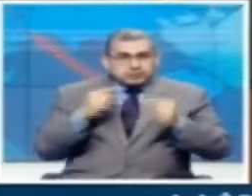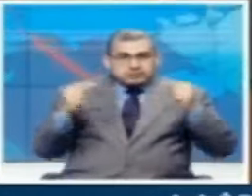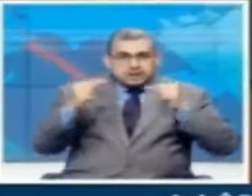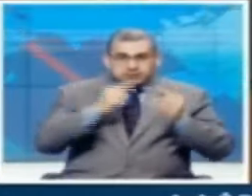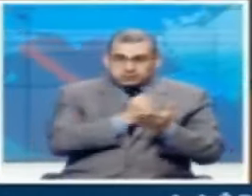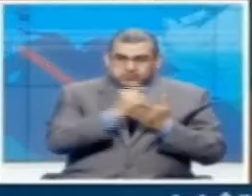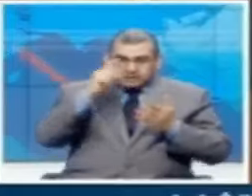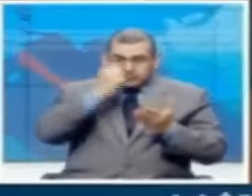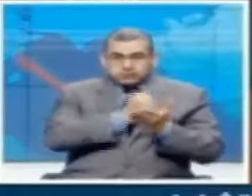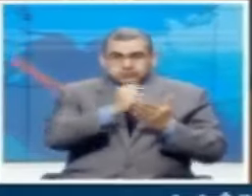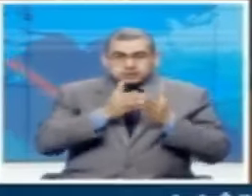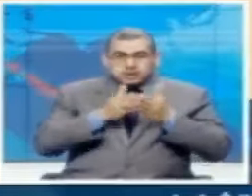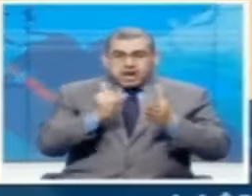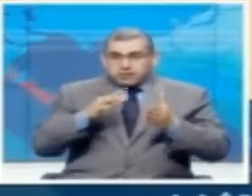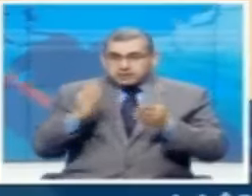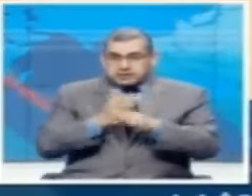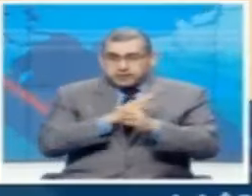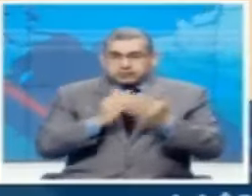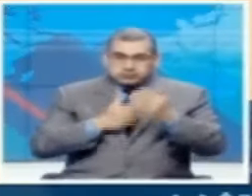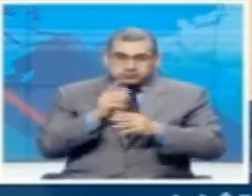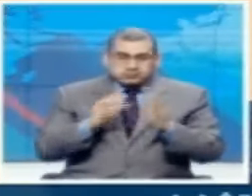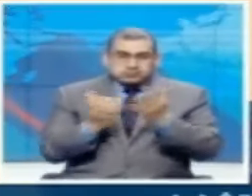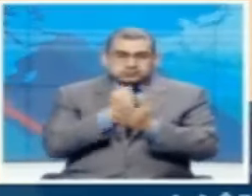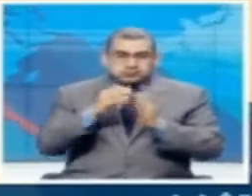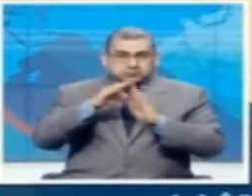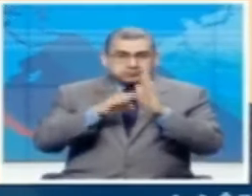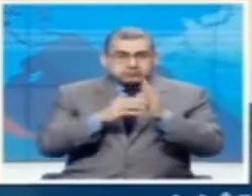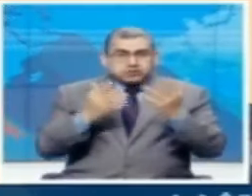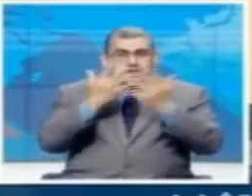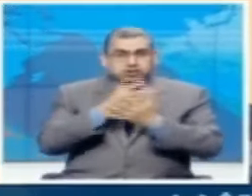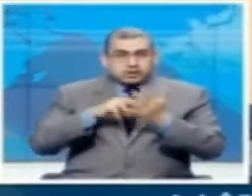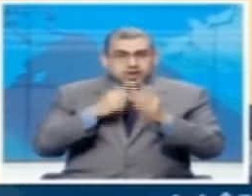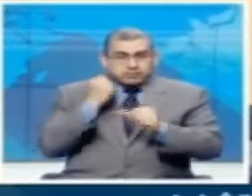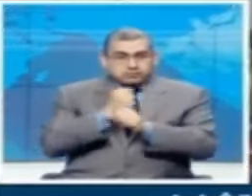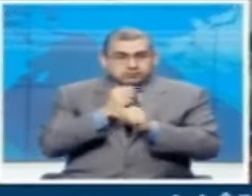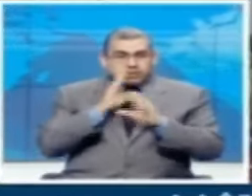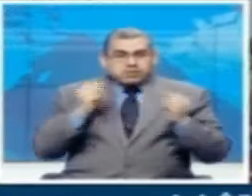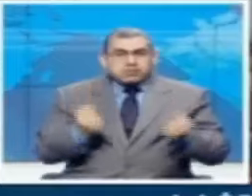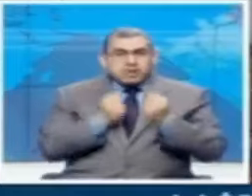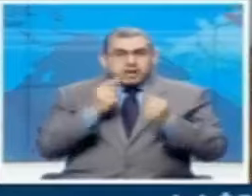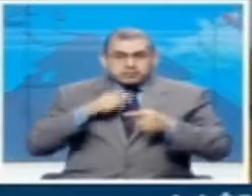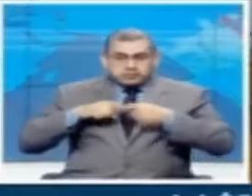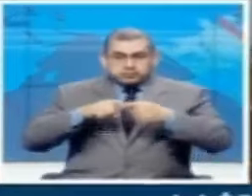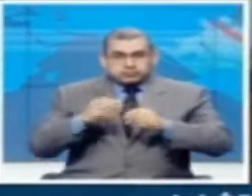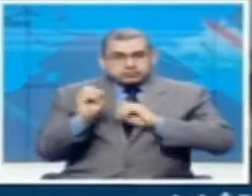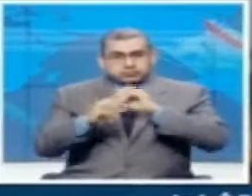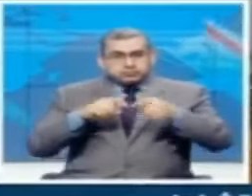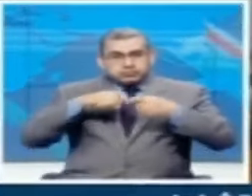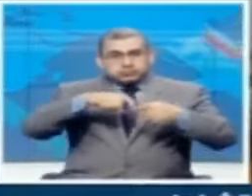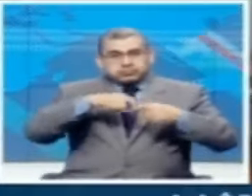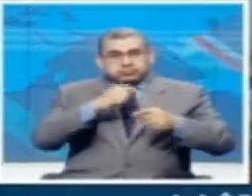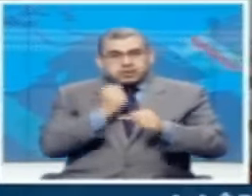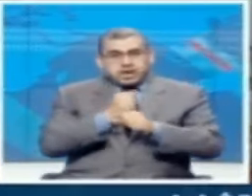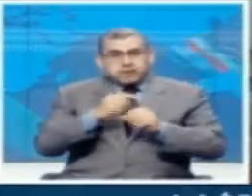التي تواجه الموانئ العربيه التك فمن خلال التسجيل المسبق للشاحنات تم تقليل زمن